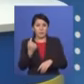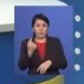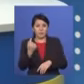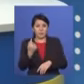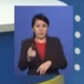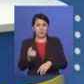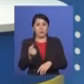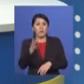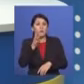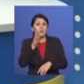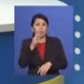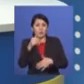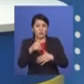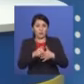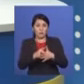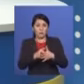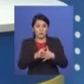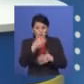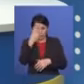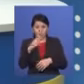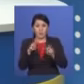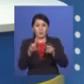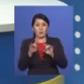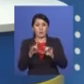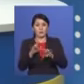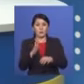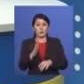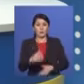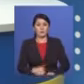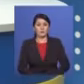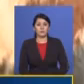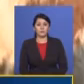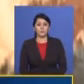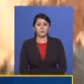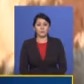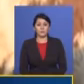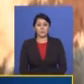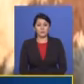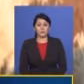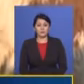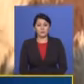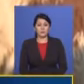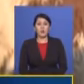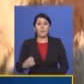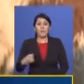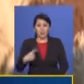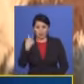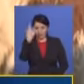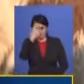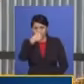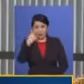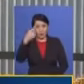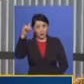қосып, жаңа ортаға тез бейімделеді екен. Тақырыпты әріптесім Аманжол Нұртайзин жалғастырады. Ақбас тұқымды ірі